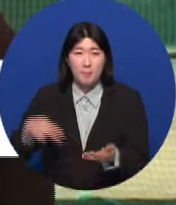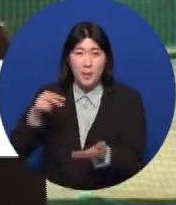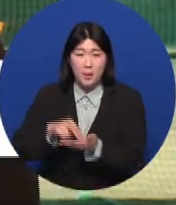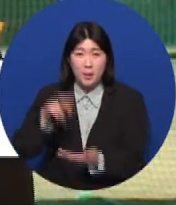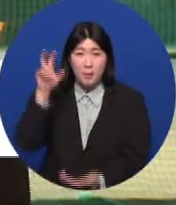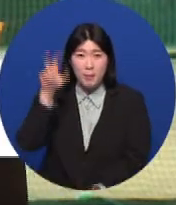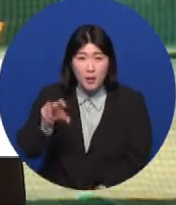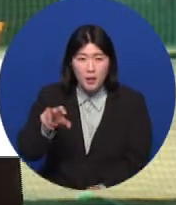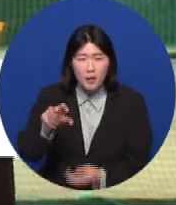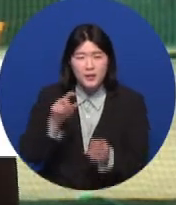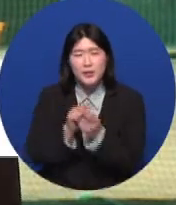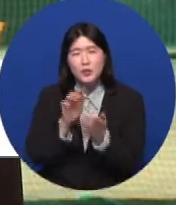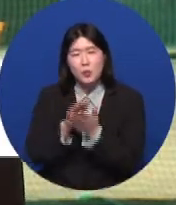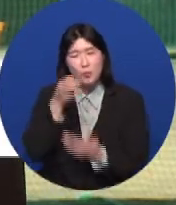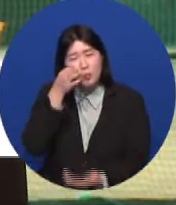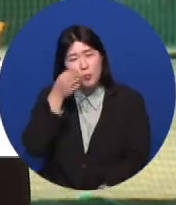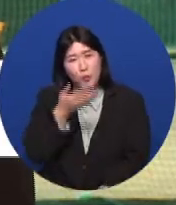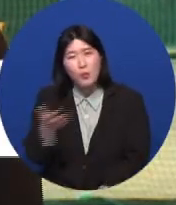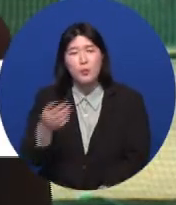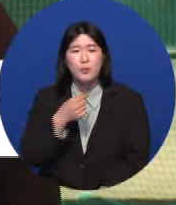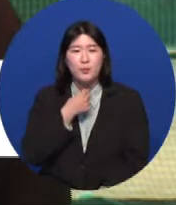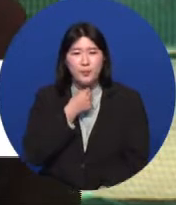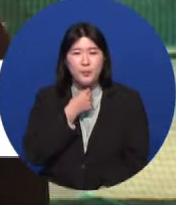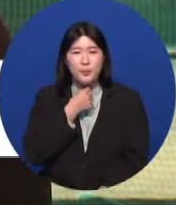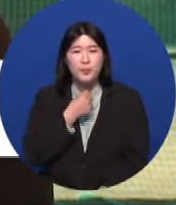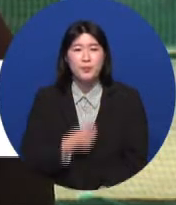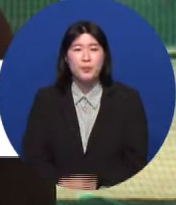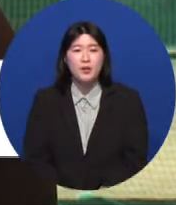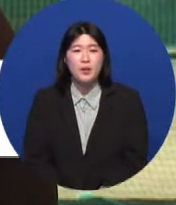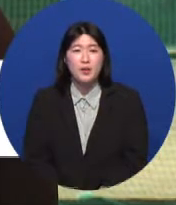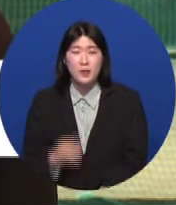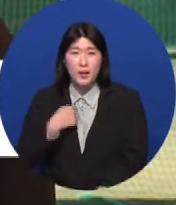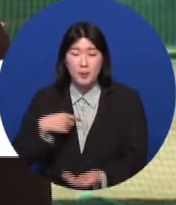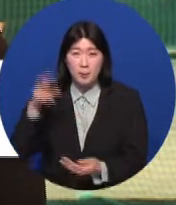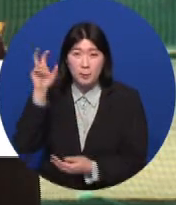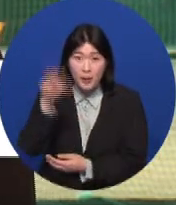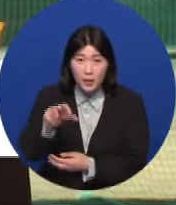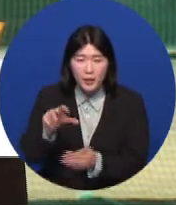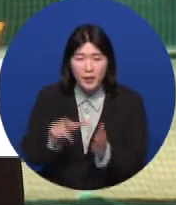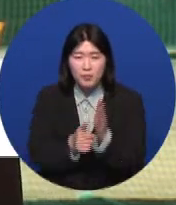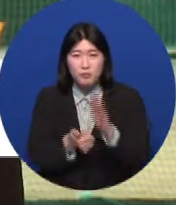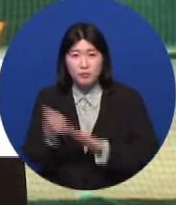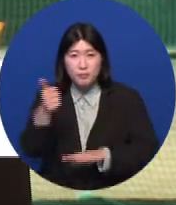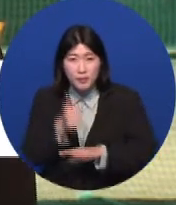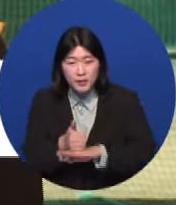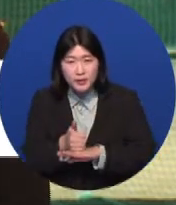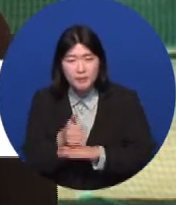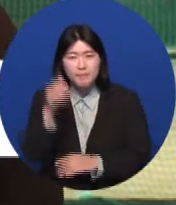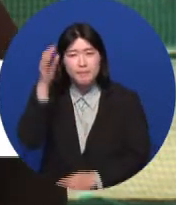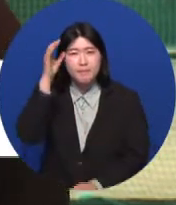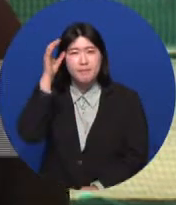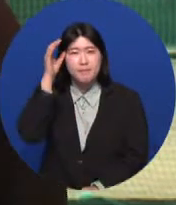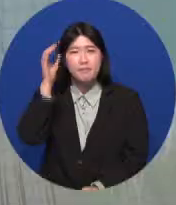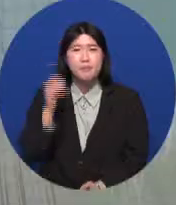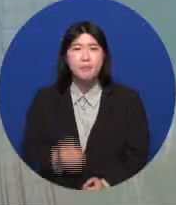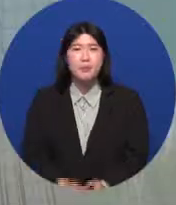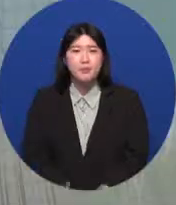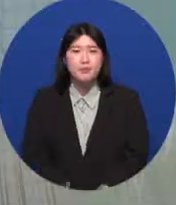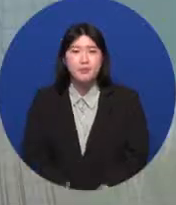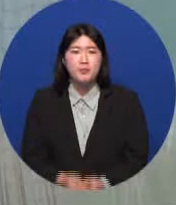팬 여러분들이 가장 좋은 모습을 빨리 보여 드리는게 제가 올라갔을 때는 환경 이라도 더 1일 수 있도록 하는게